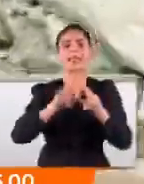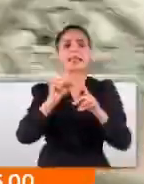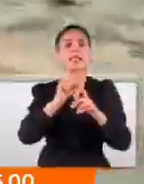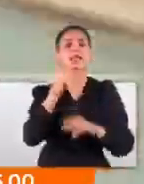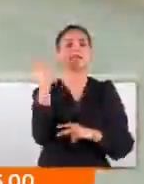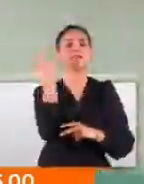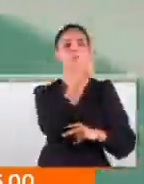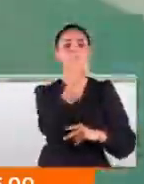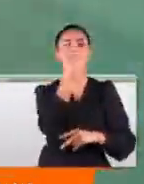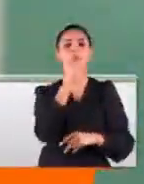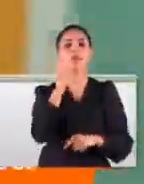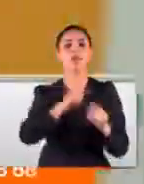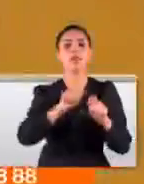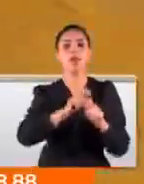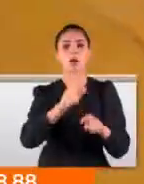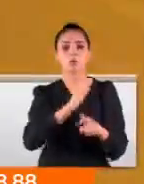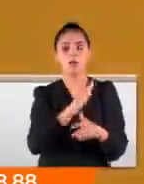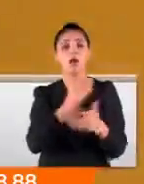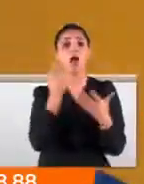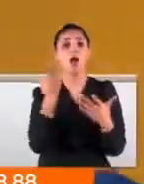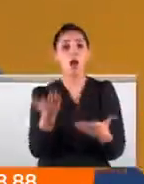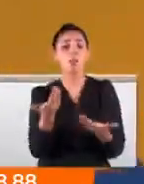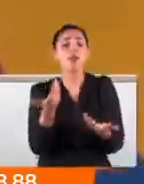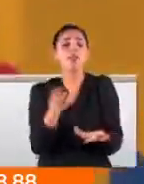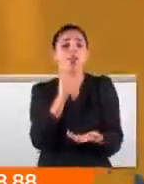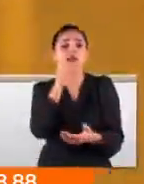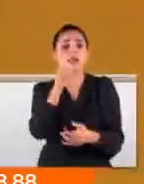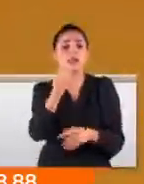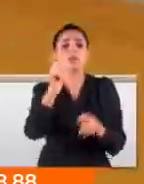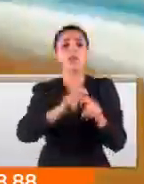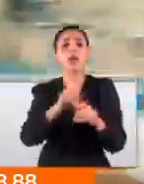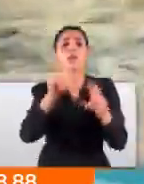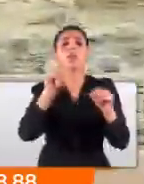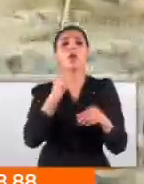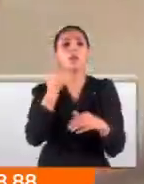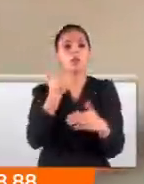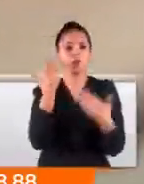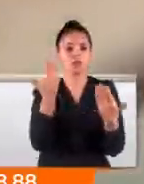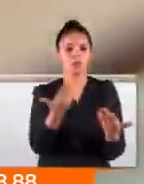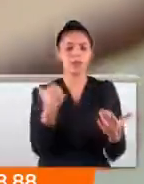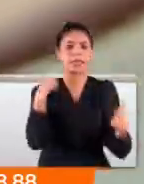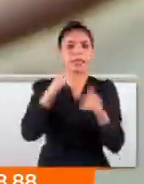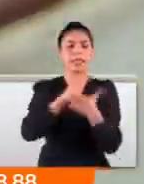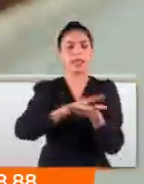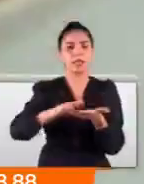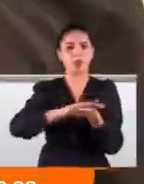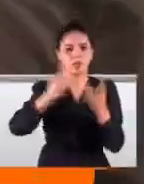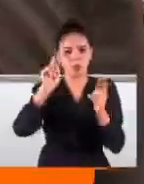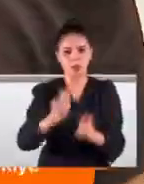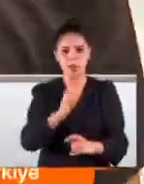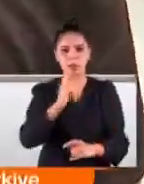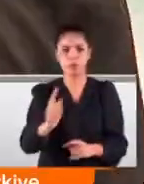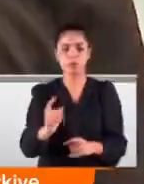2 yıldır yapılmaya çalışılıyor. Ama ne yazık ki hala yapımı tamamlanmadı. Yeniden bir düzenleme yapılıyor deniyor.